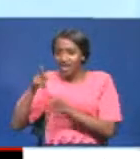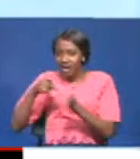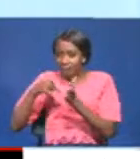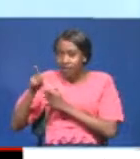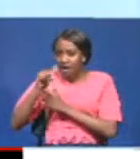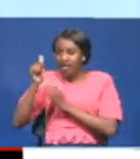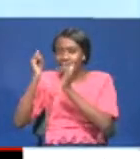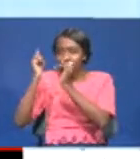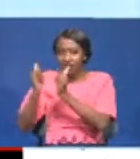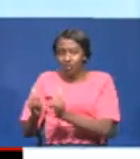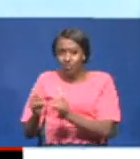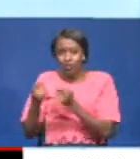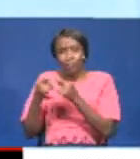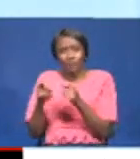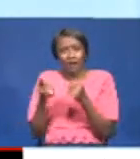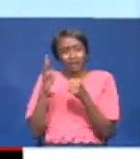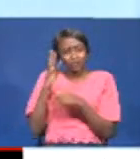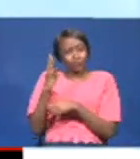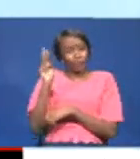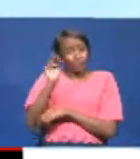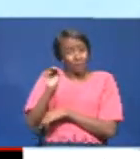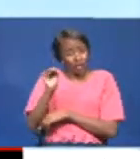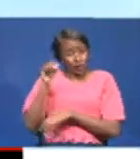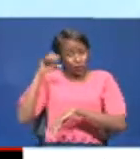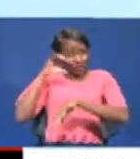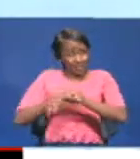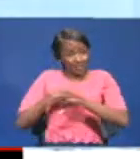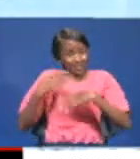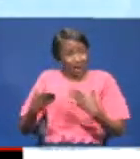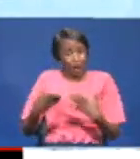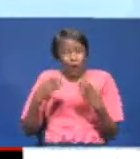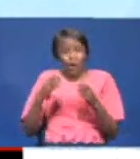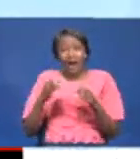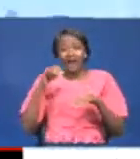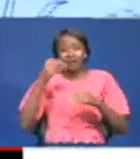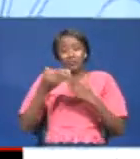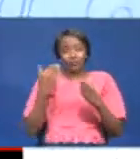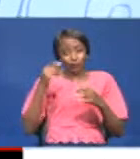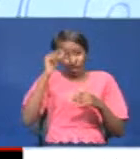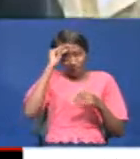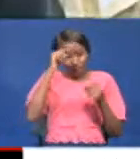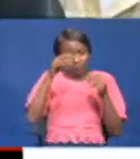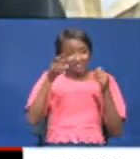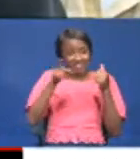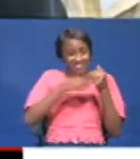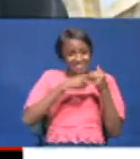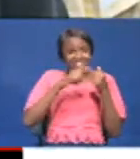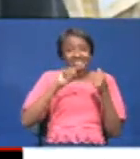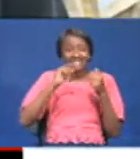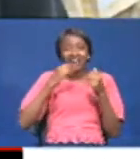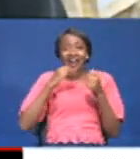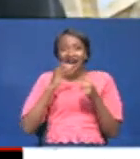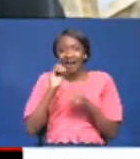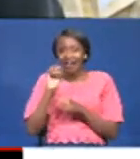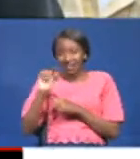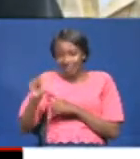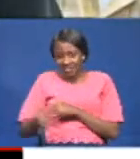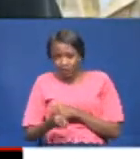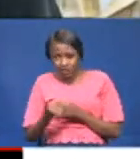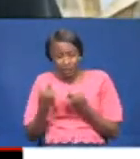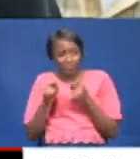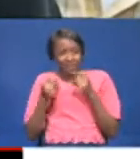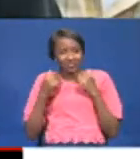zangu 2,000,000 nilipwa 600,500. Huo ndio shahidi ambao nao kuswaridhi. Kuswaridhi walitumaliza kabisa. Pesa zangu ambazo nililipwa wanasema